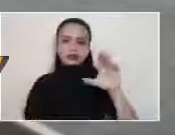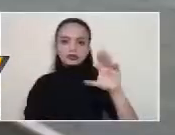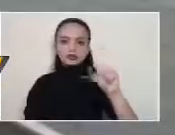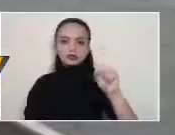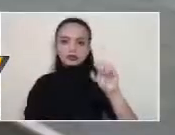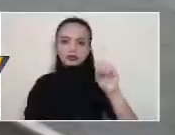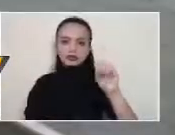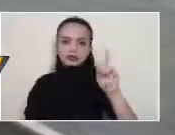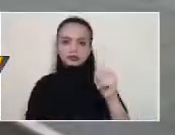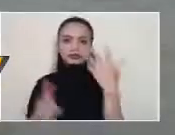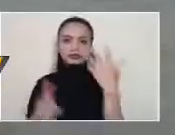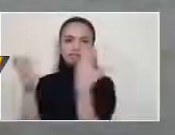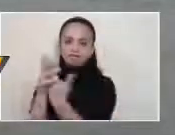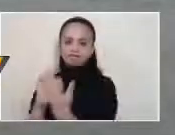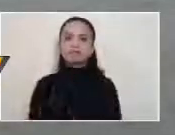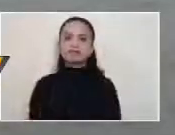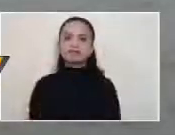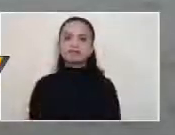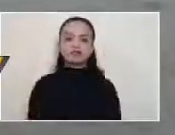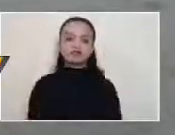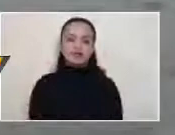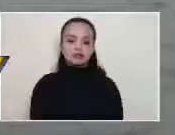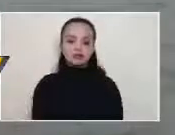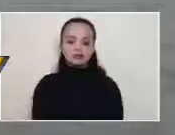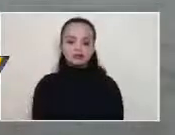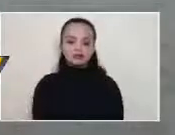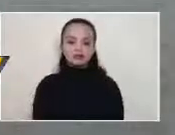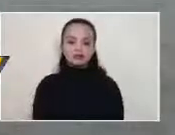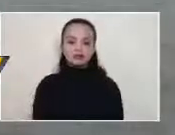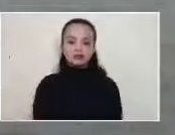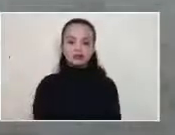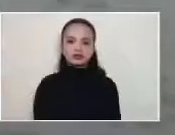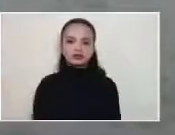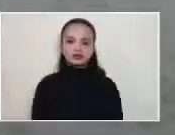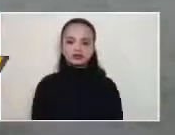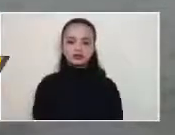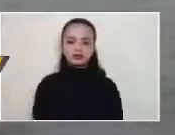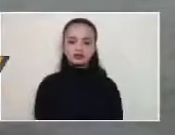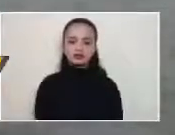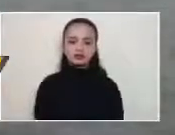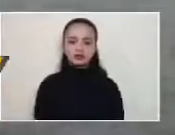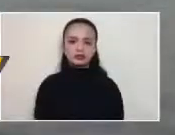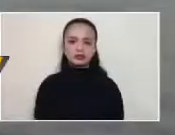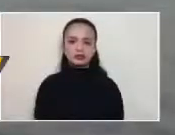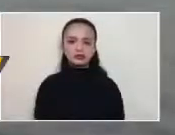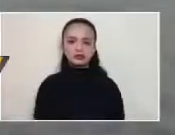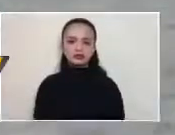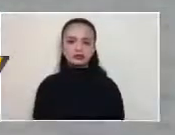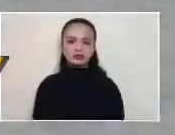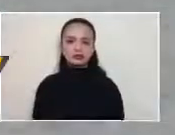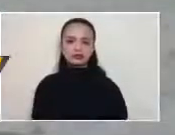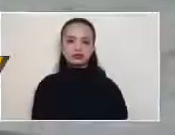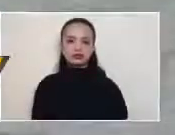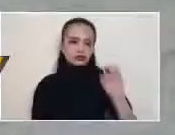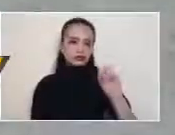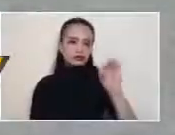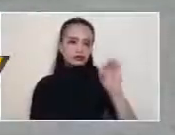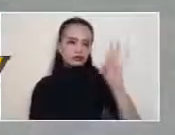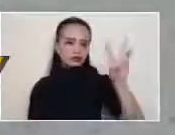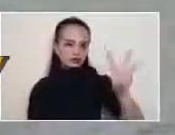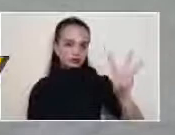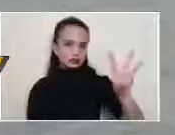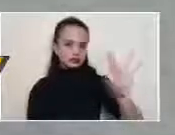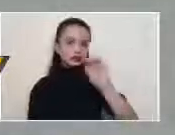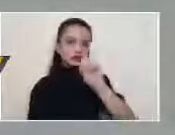helpers sa Hong Kong na magpabakuna. Kasabay nito, pakikiusapan din niya ang mga opisyal ng Hong Kong na huwag maging malupit sa